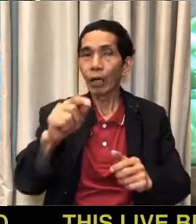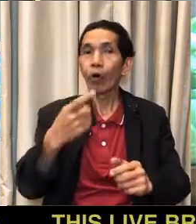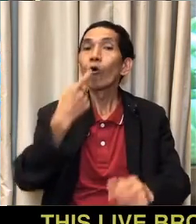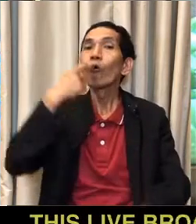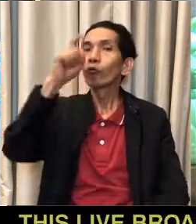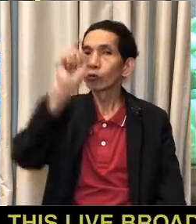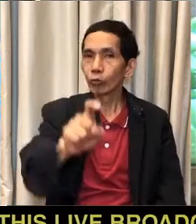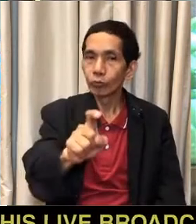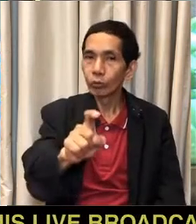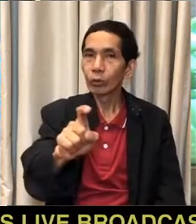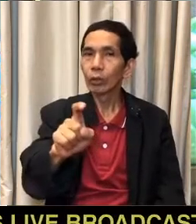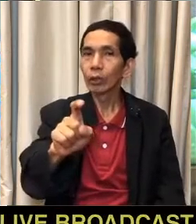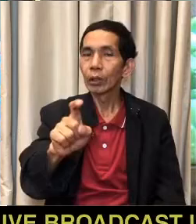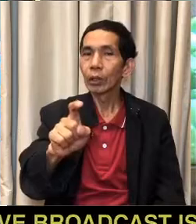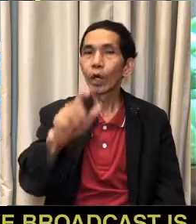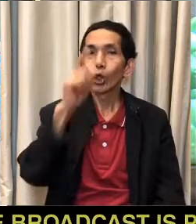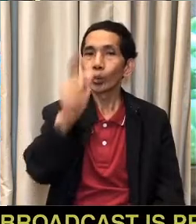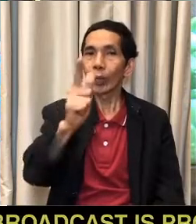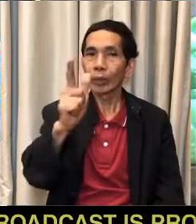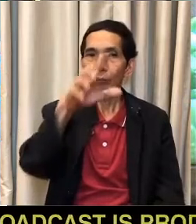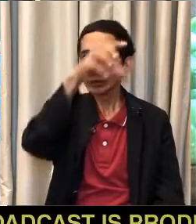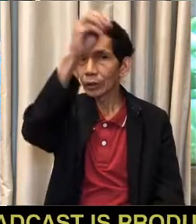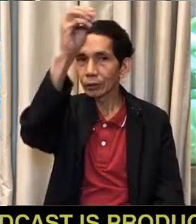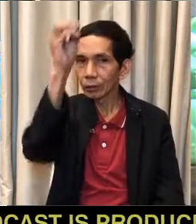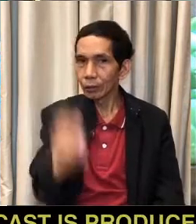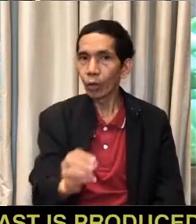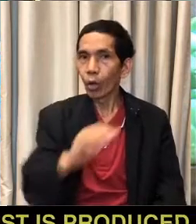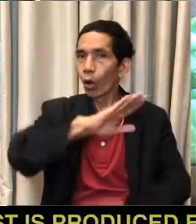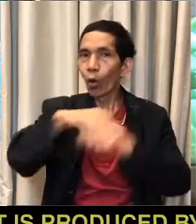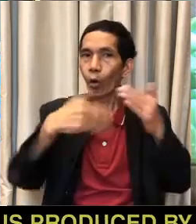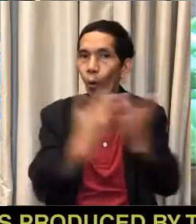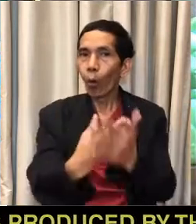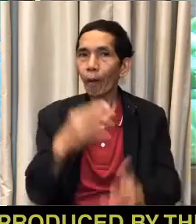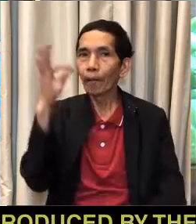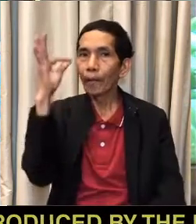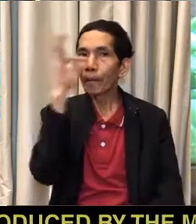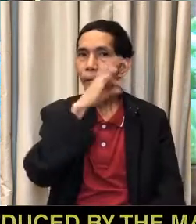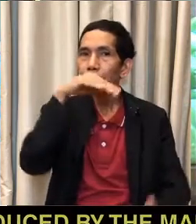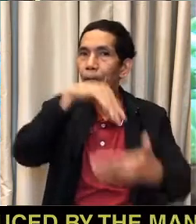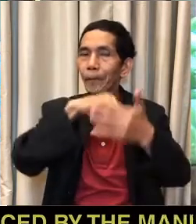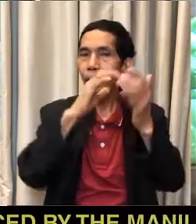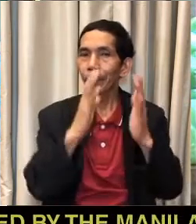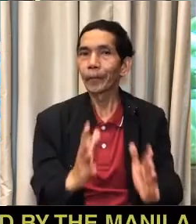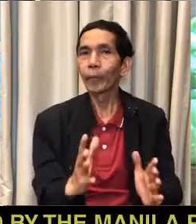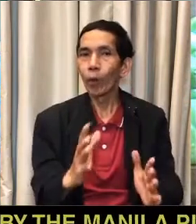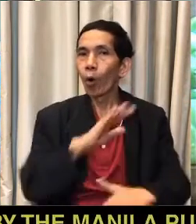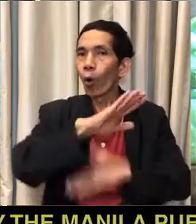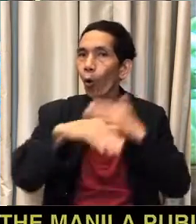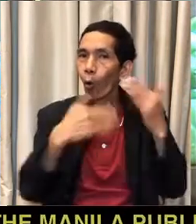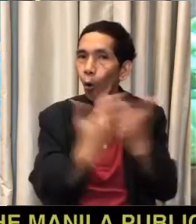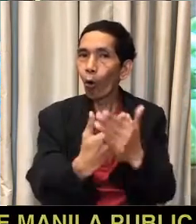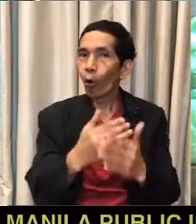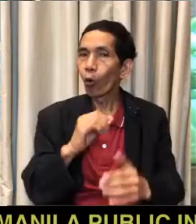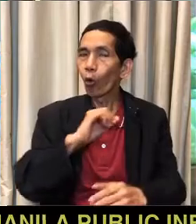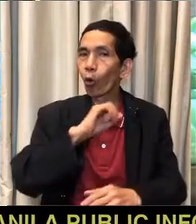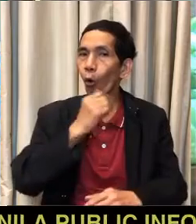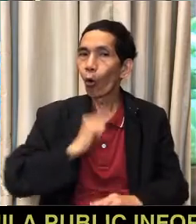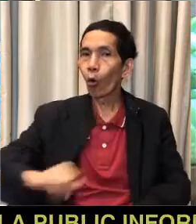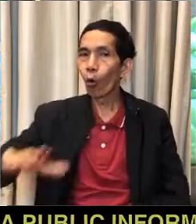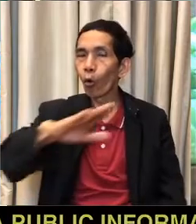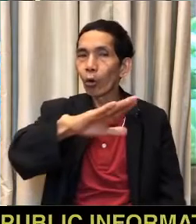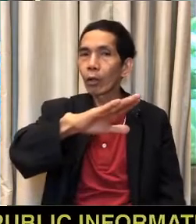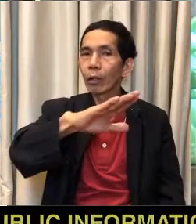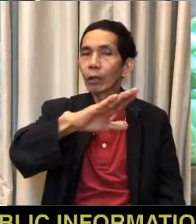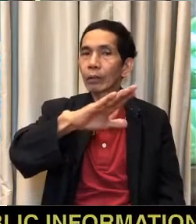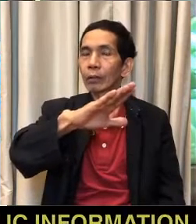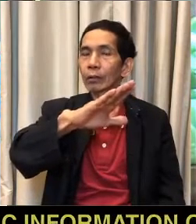Mandates the grant of 20% to all Filipino students on all.